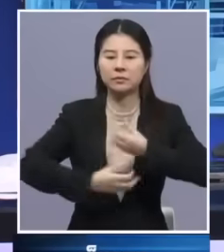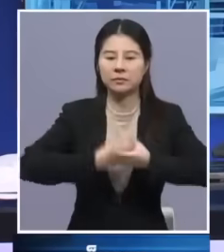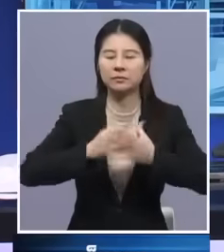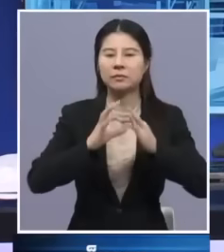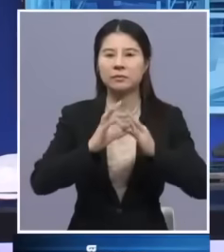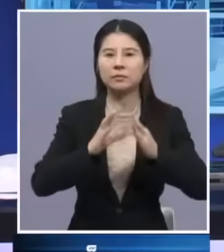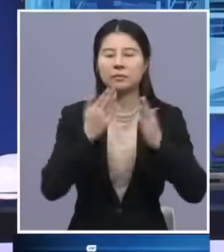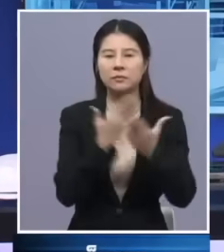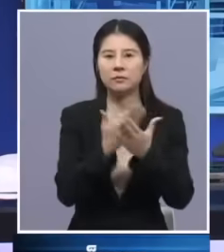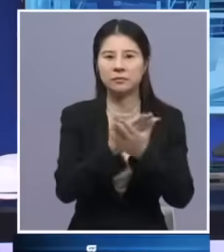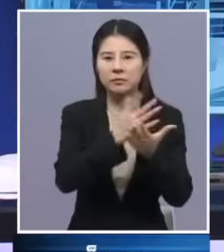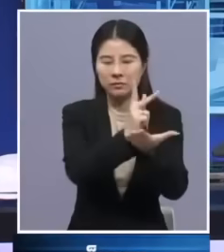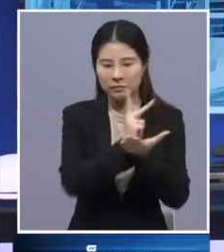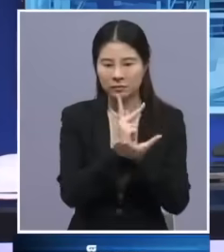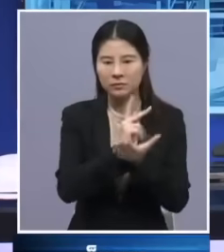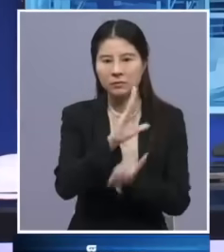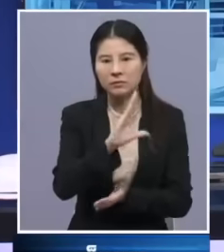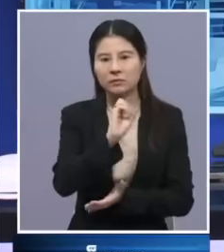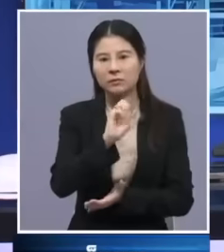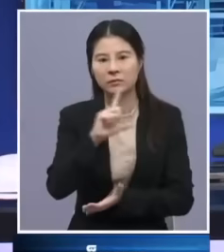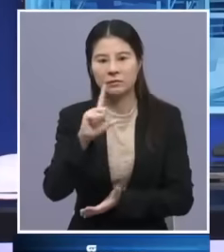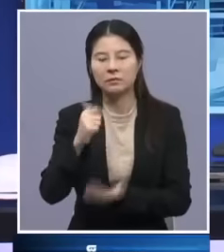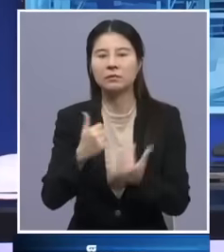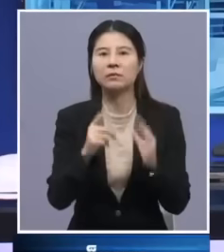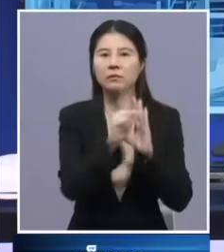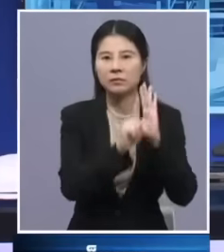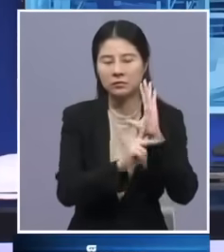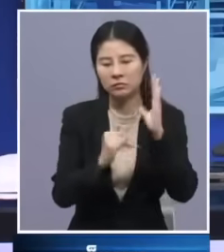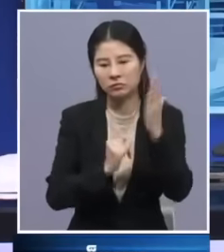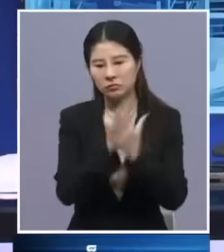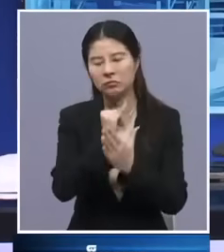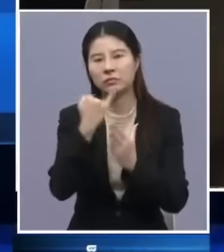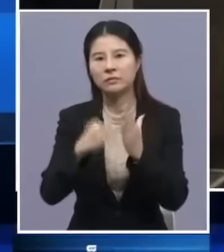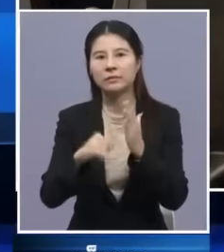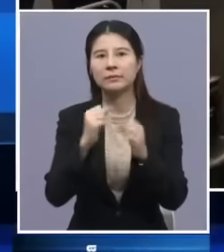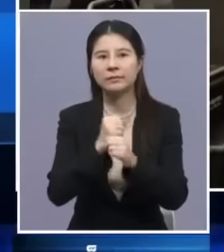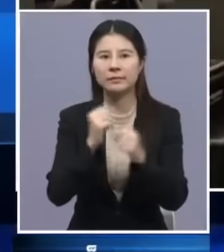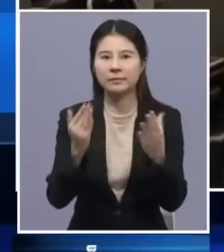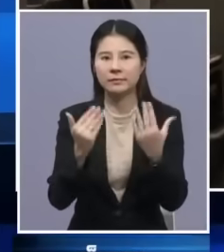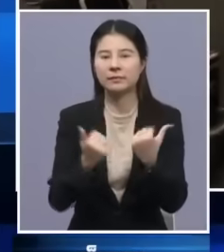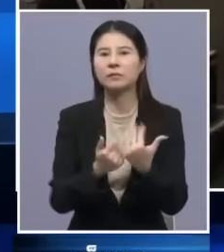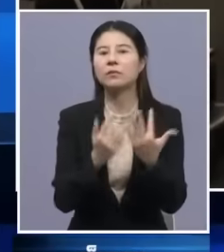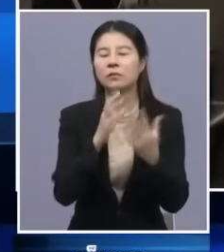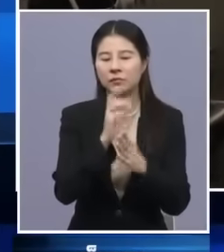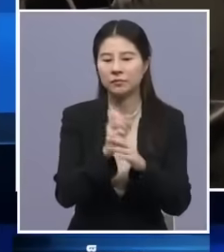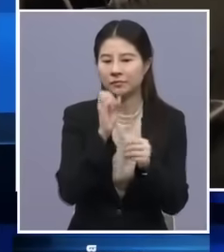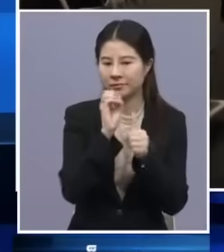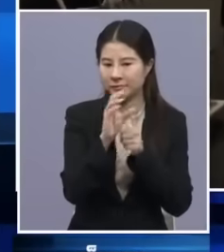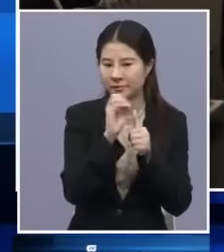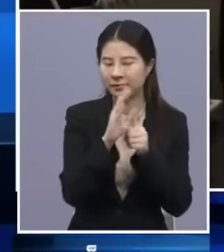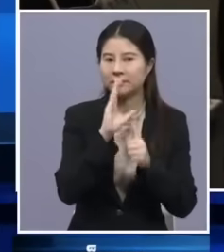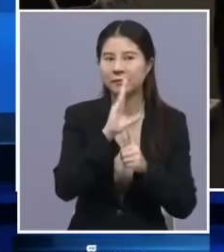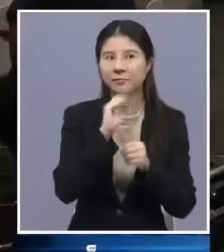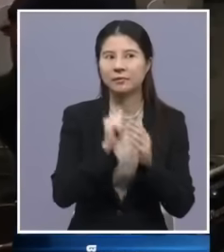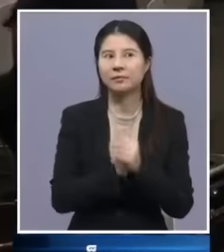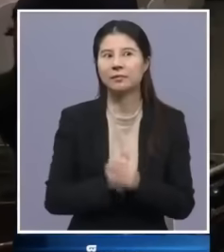กู้ 500,000 ล้านที่ยังกังวลว่าจะถูกกฎหมายหรือผิดกฎหมายแต่ลองฟังคำแนะนำนี้ดูแล้วรัฐบาลอาจจะทำตามหรือเป